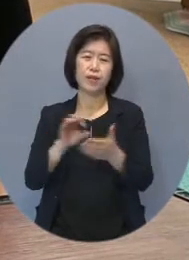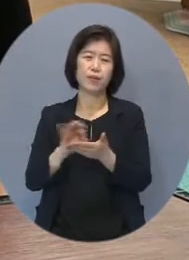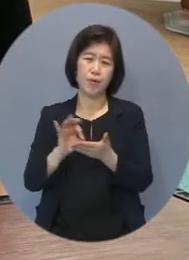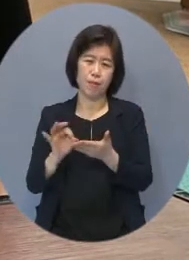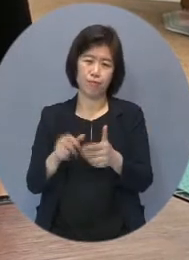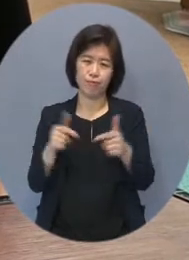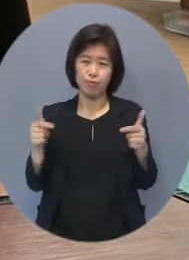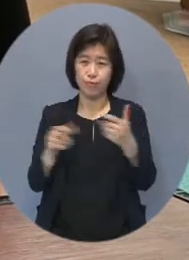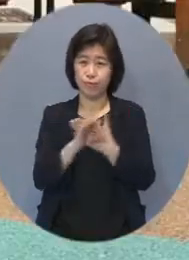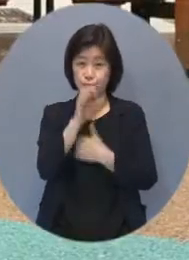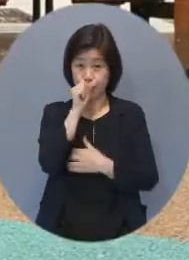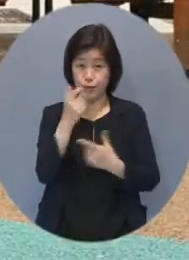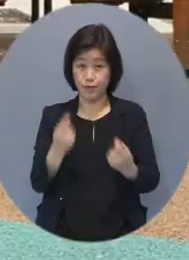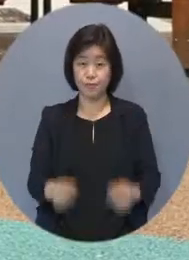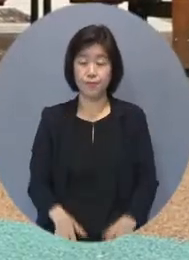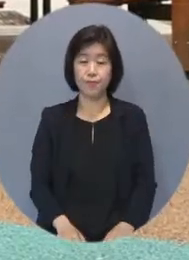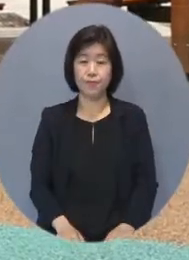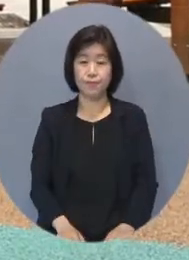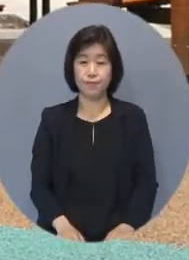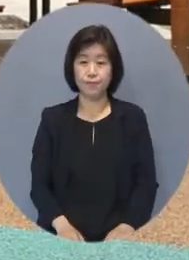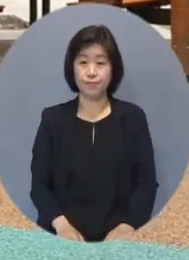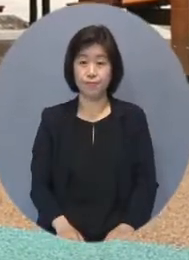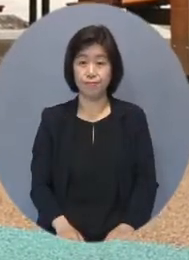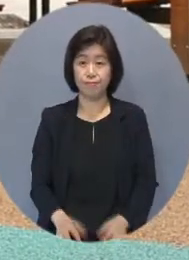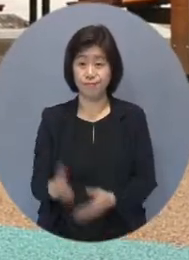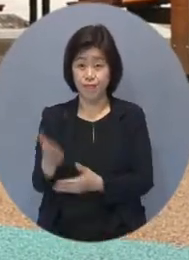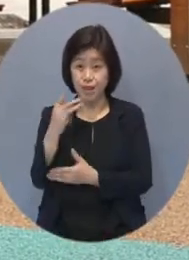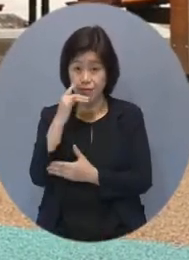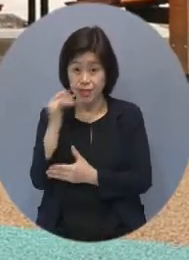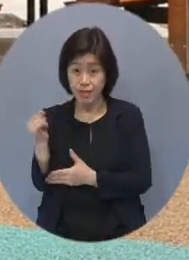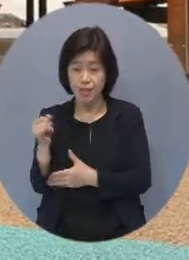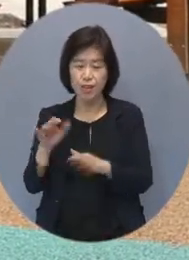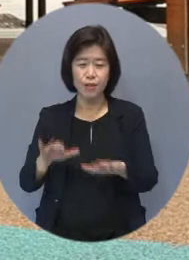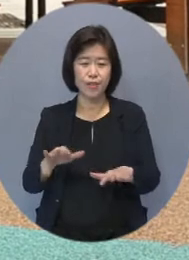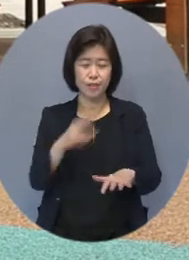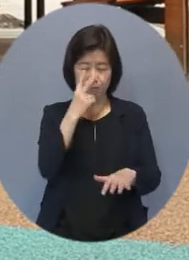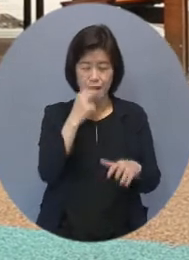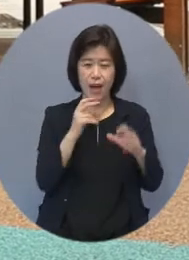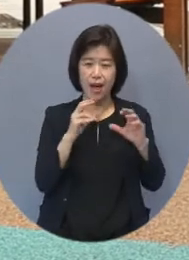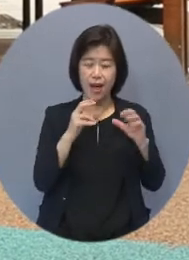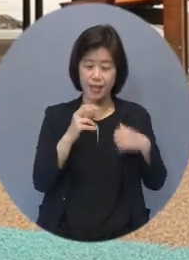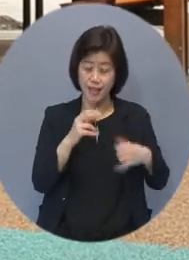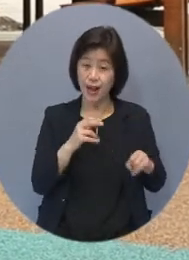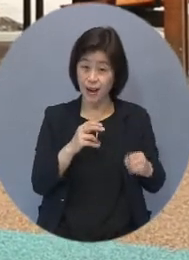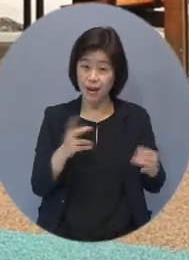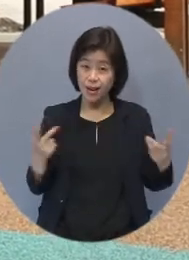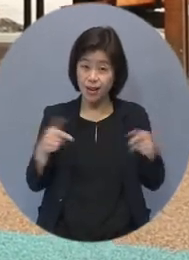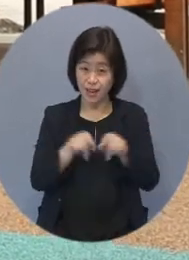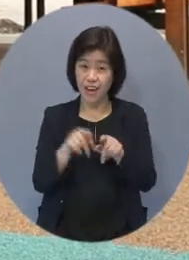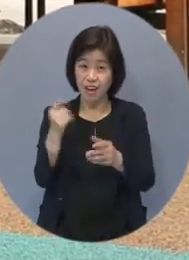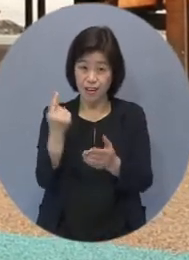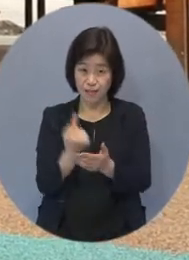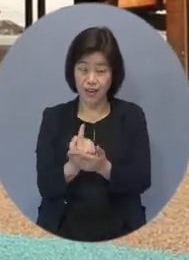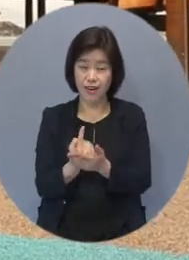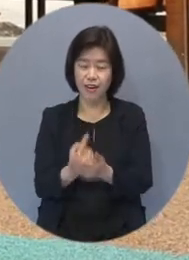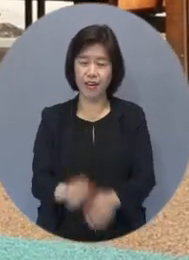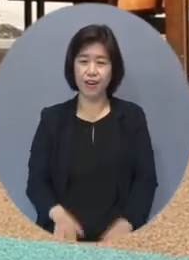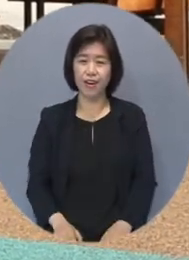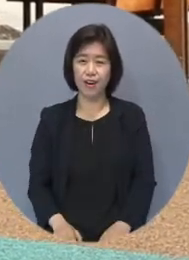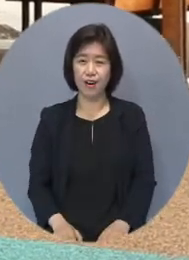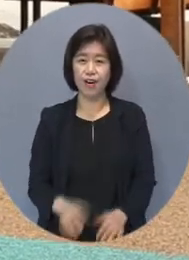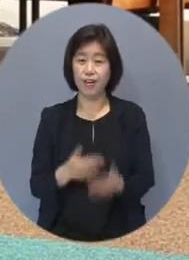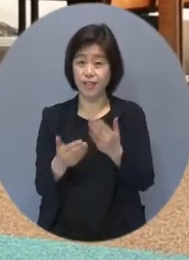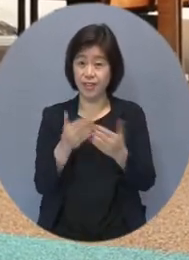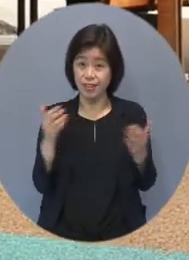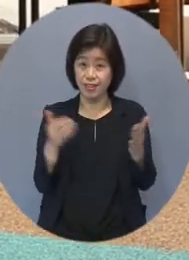들었습니다. 네, 이제 어머니께서 오늘 그 따님이랑 네. 이제 촉지도 관련해가지고 이제 체험해